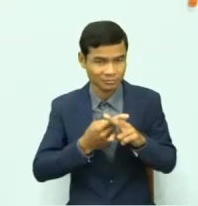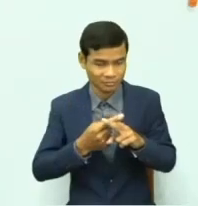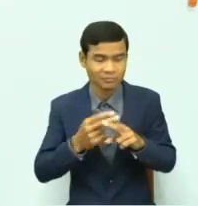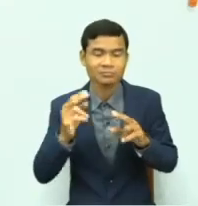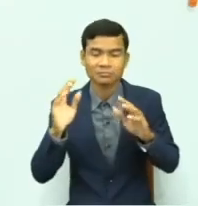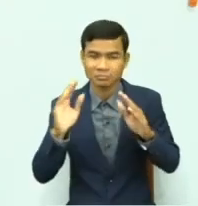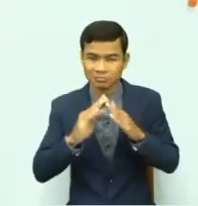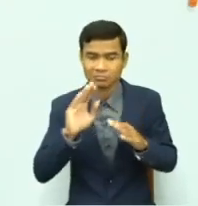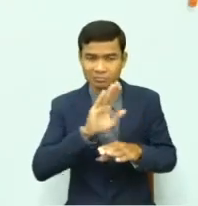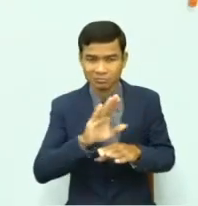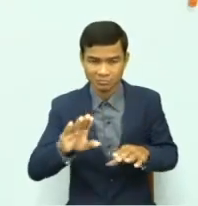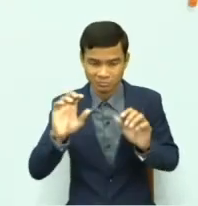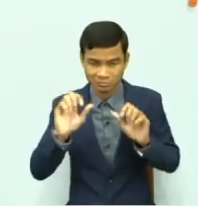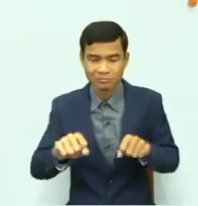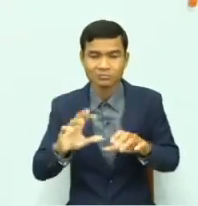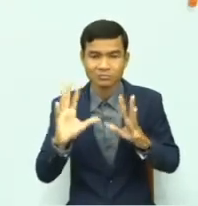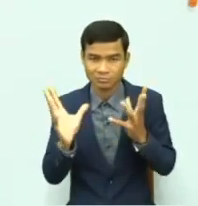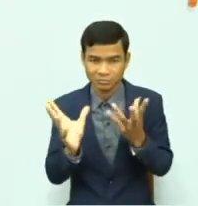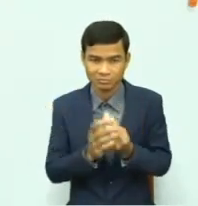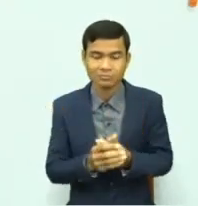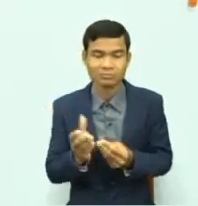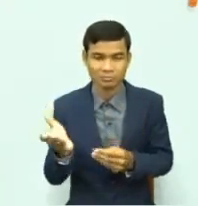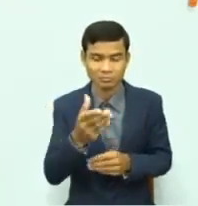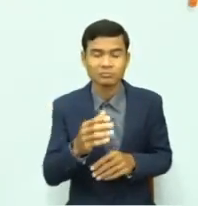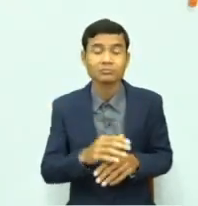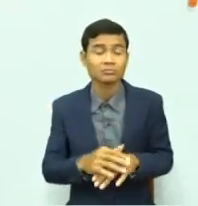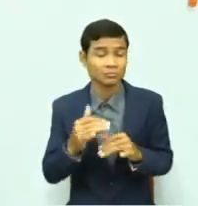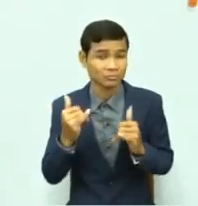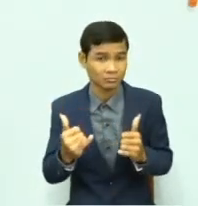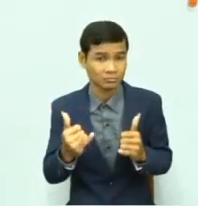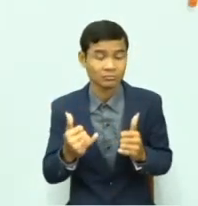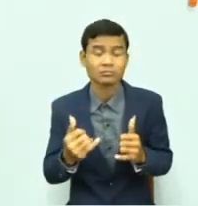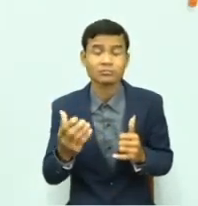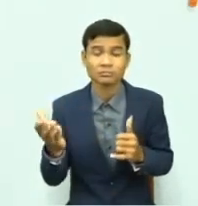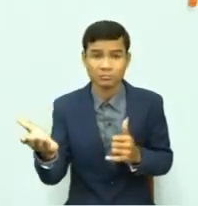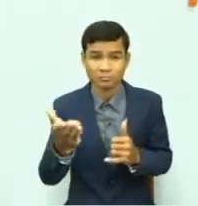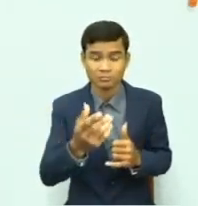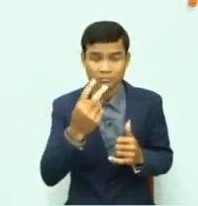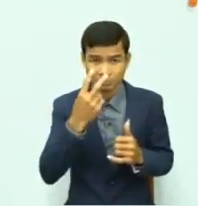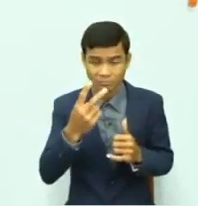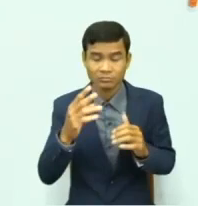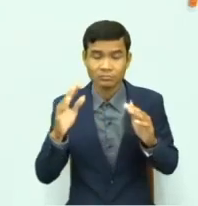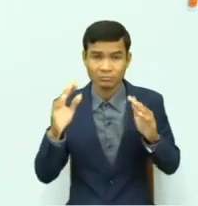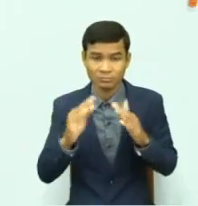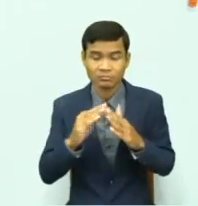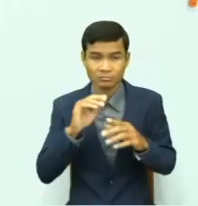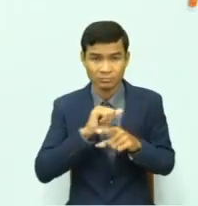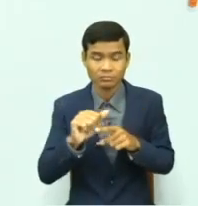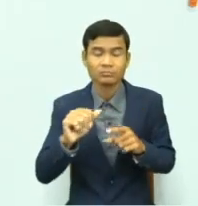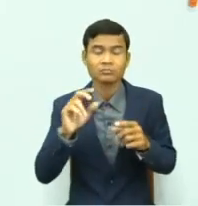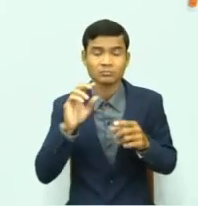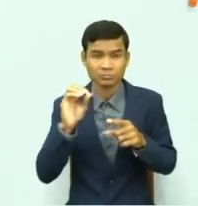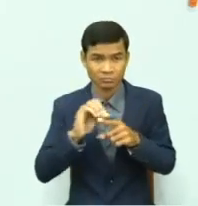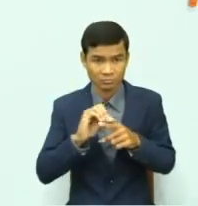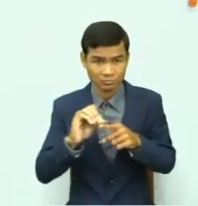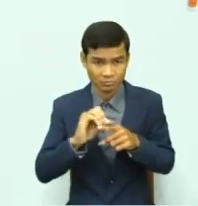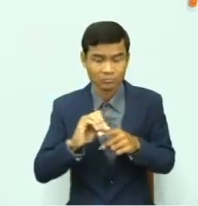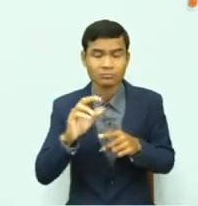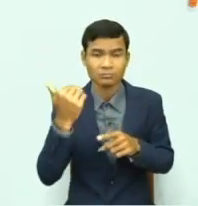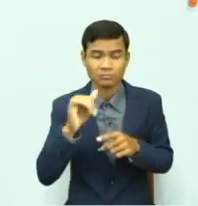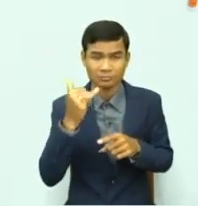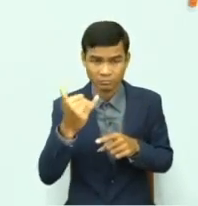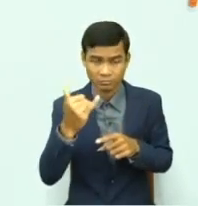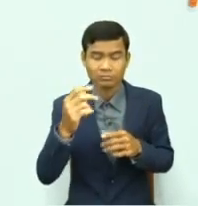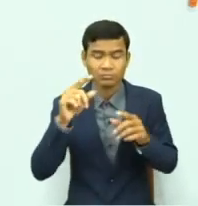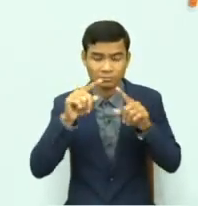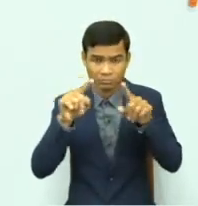thằng ạ khá nhiệt nạ con. Chà chẳng con mơ cách cạp tè rồi bà dưỡng. Chà cứ lùm hạt tì bà mùi cho cu xì nhạc kri.